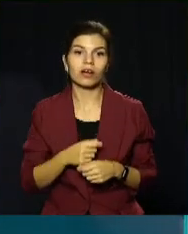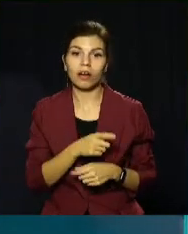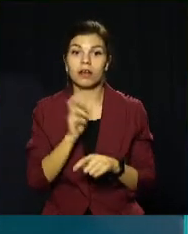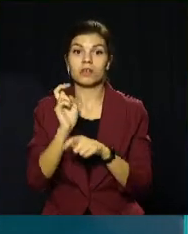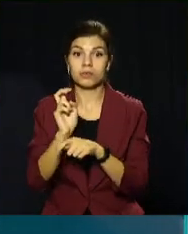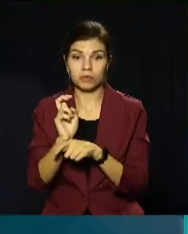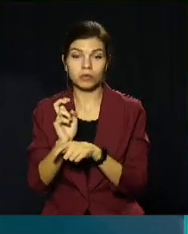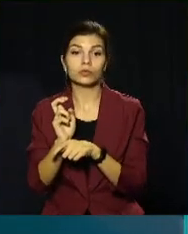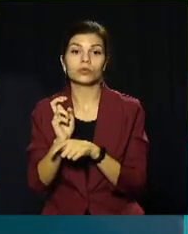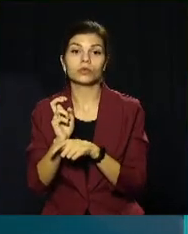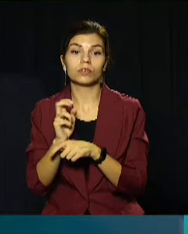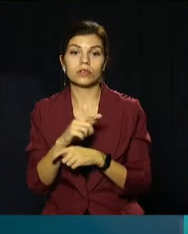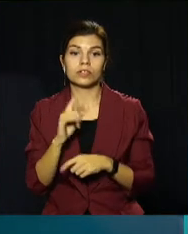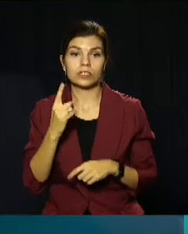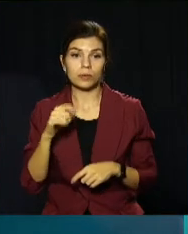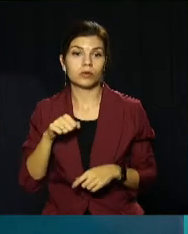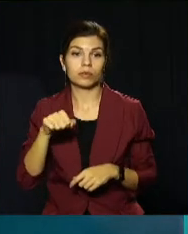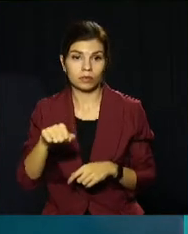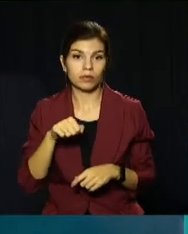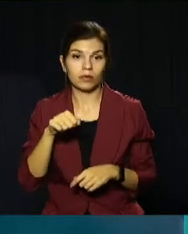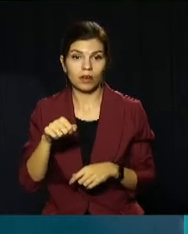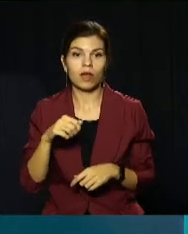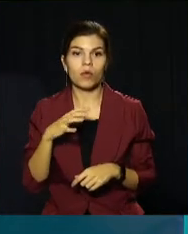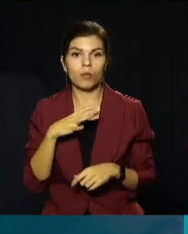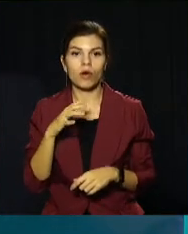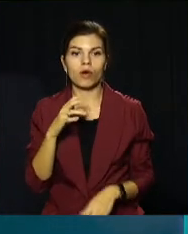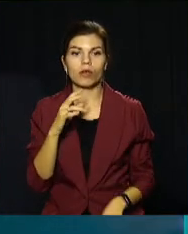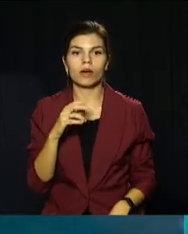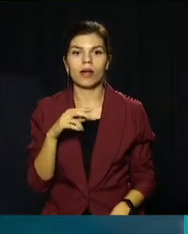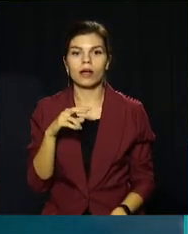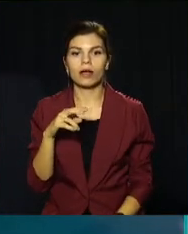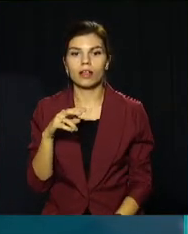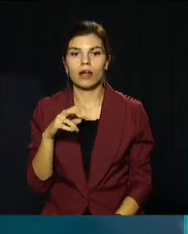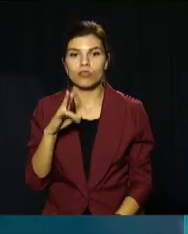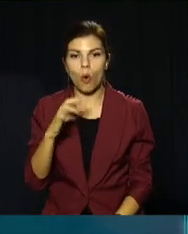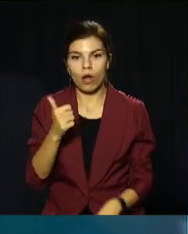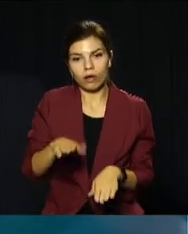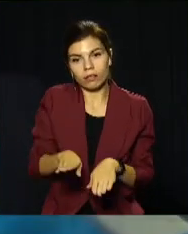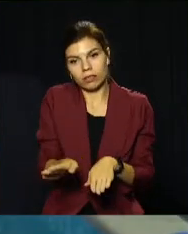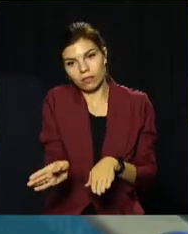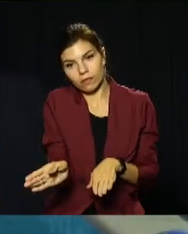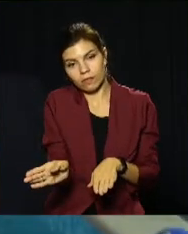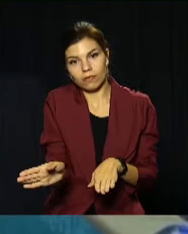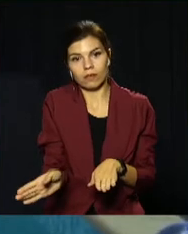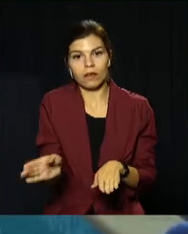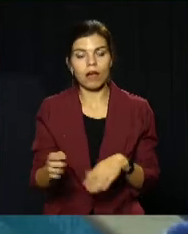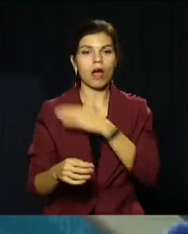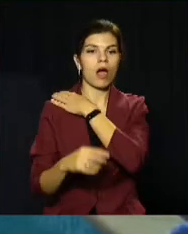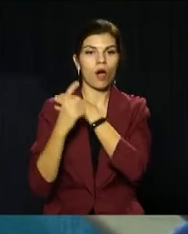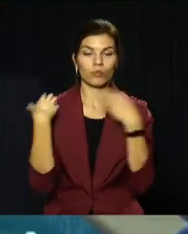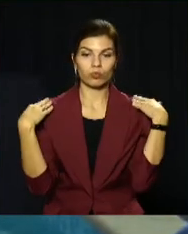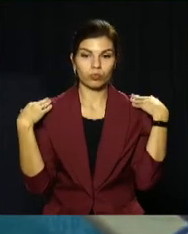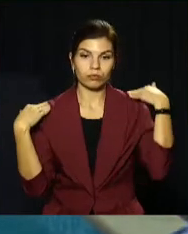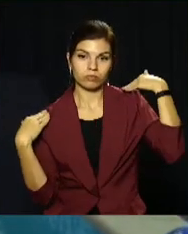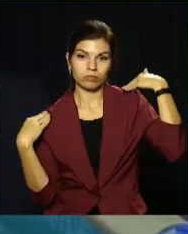в басейн. У нас ребеночка, ліва ножка все время була, ну, викручувала ножку, плечка була одно вверх, одно низ.